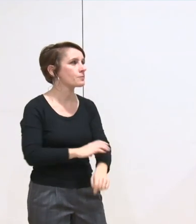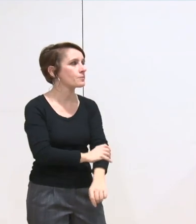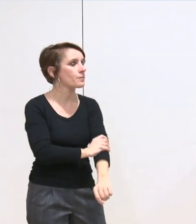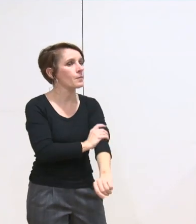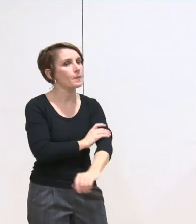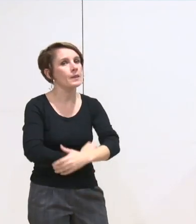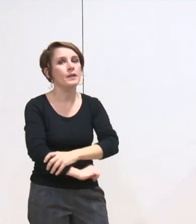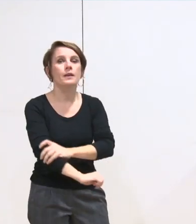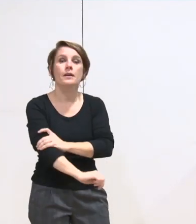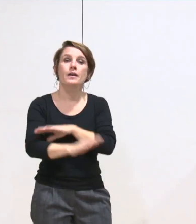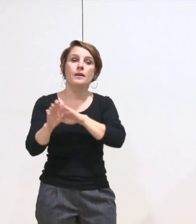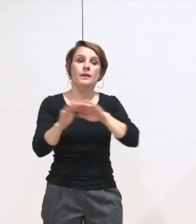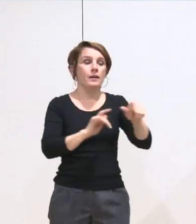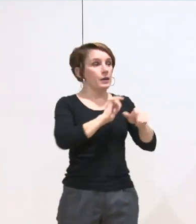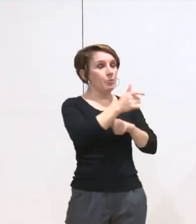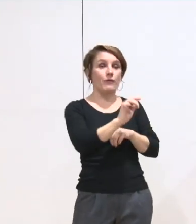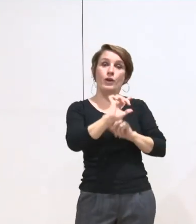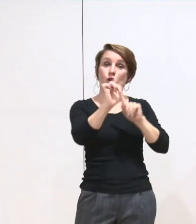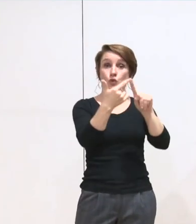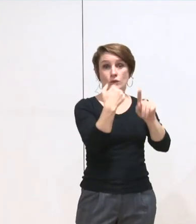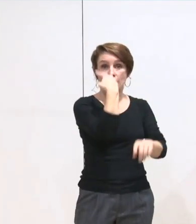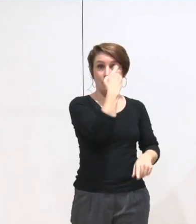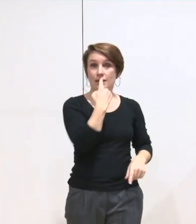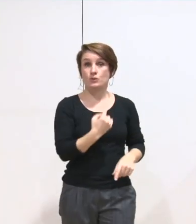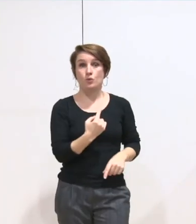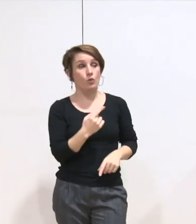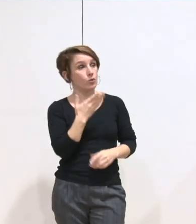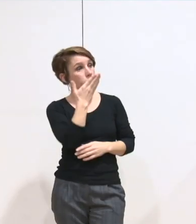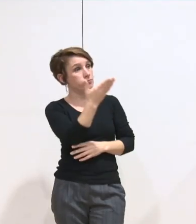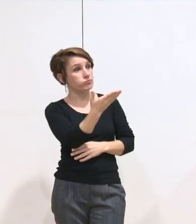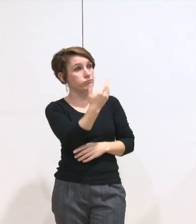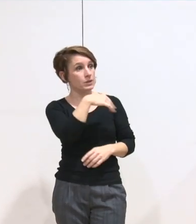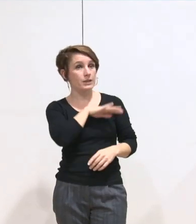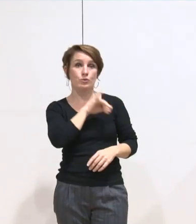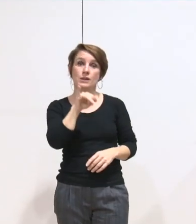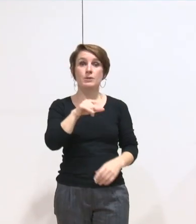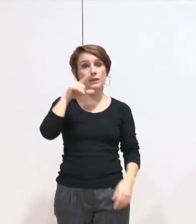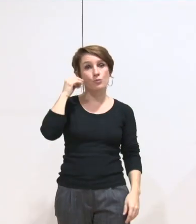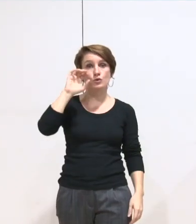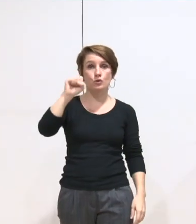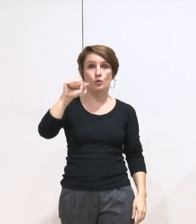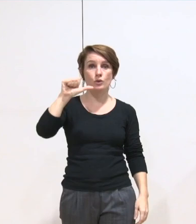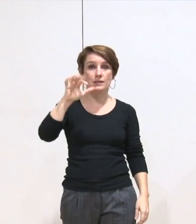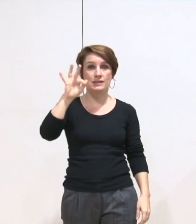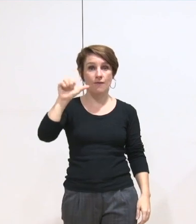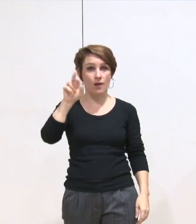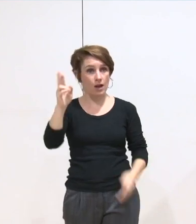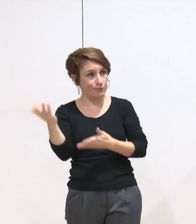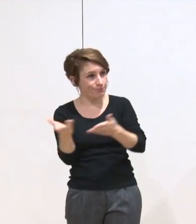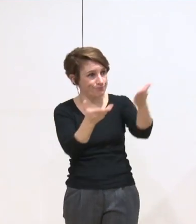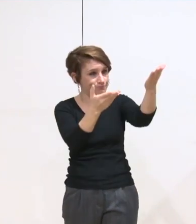Nous avons une deuxième question orale. Elle est portée par M. Safar. M. Safar, vous avez la parole.